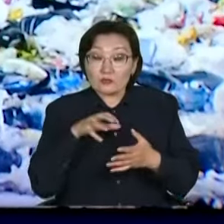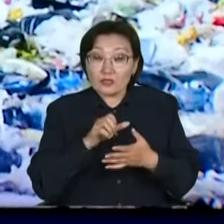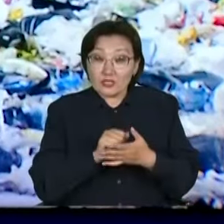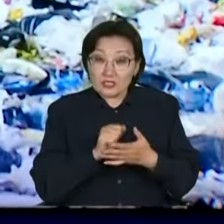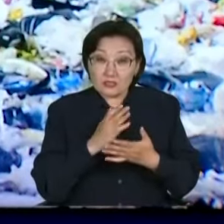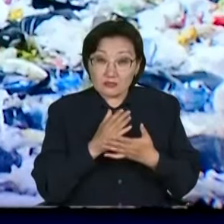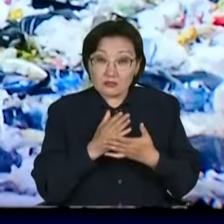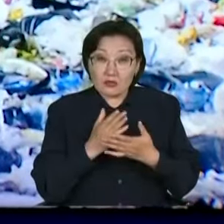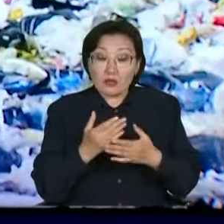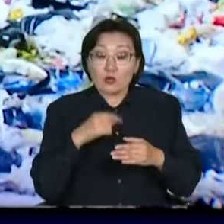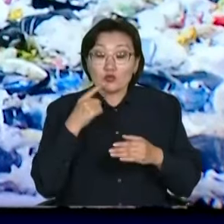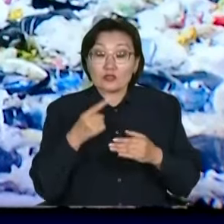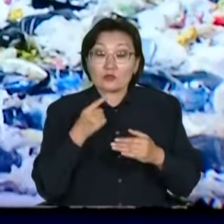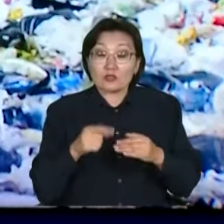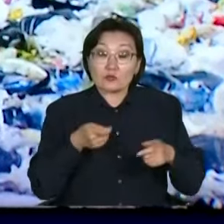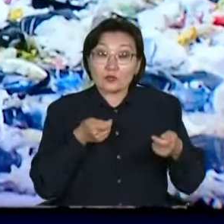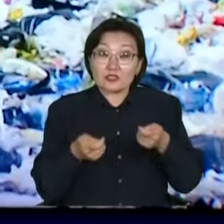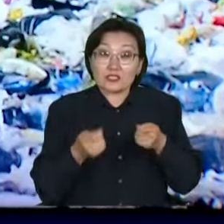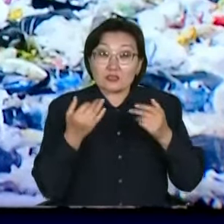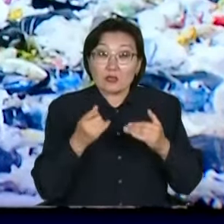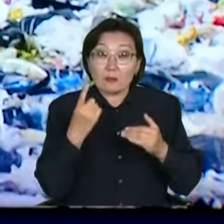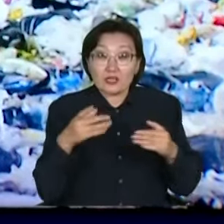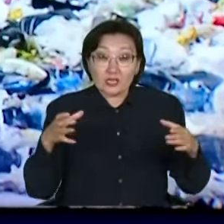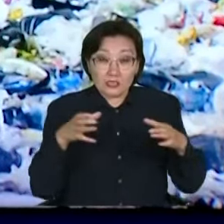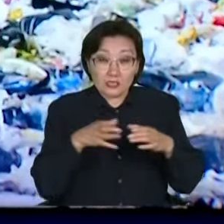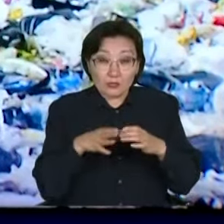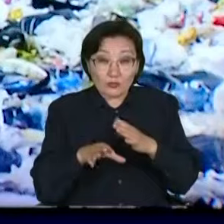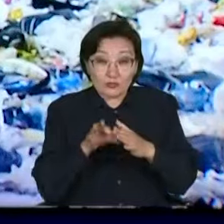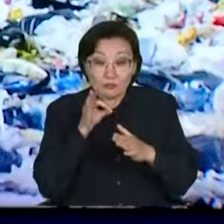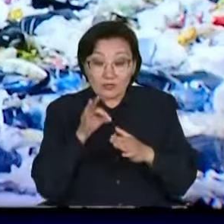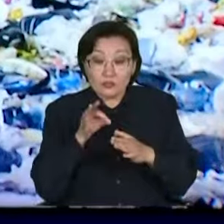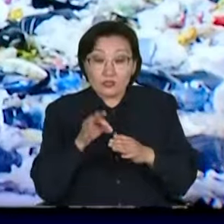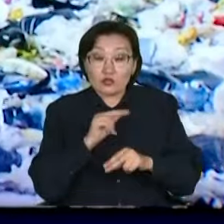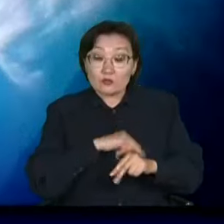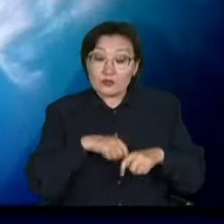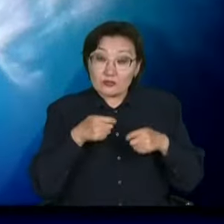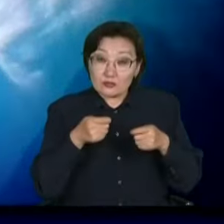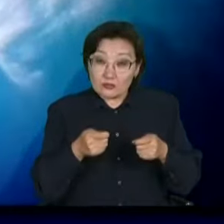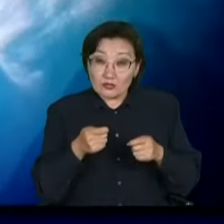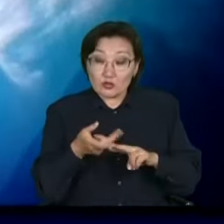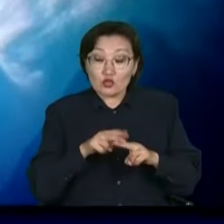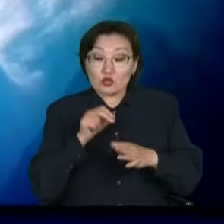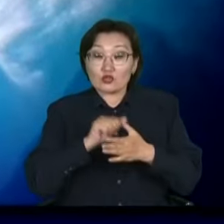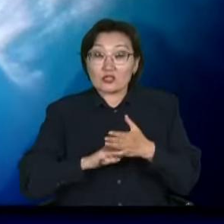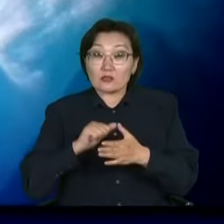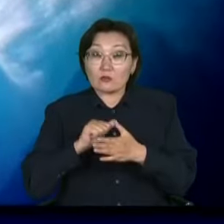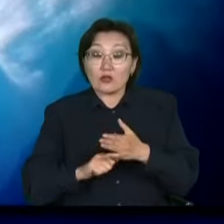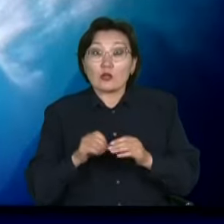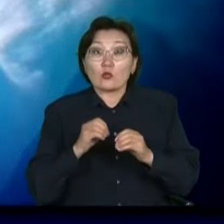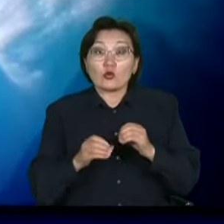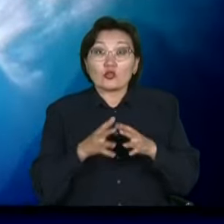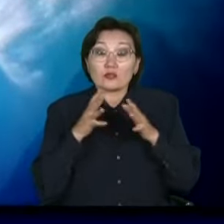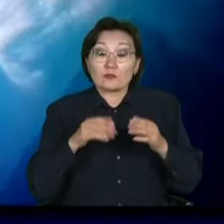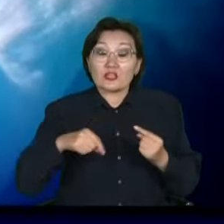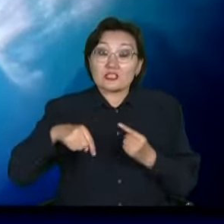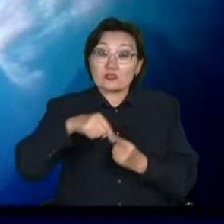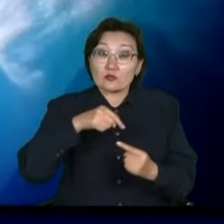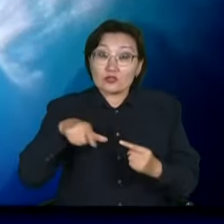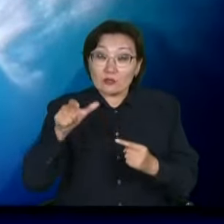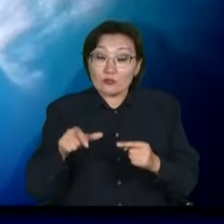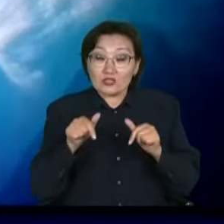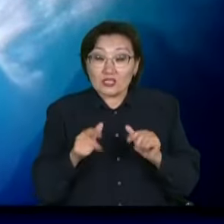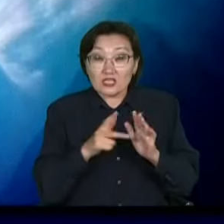келіпті. Айтуларынша шенеуніктер енді бір ғана компанияға басымдық берген көрінеді. Соның салдарынан оннан аса жеке кәсіпкермен